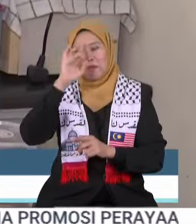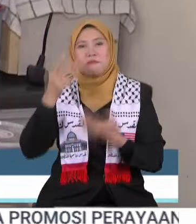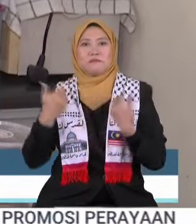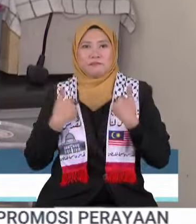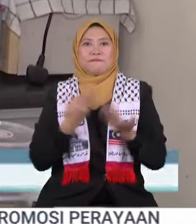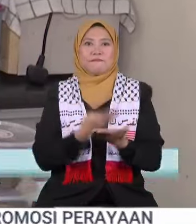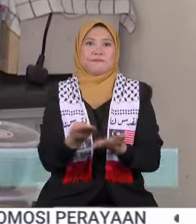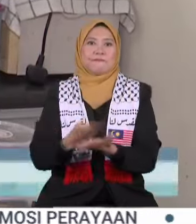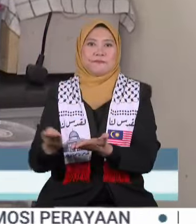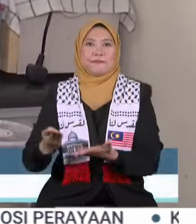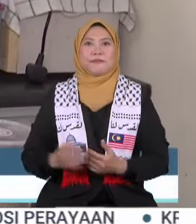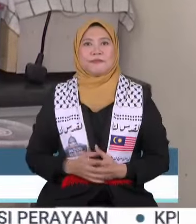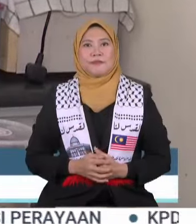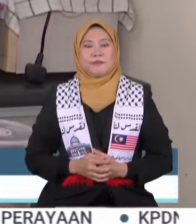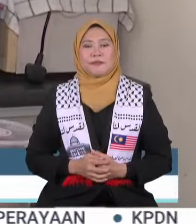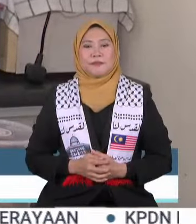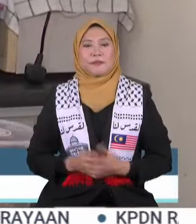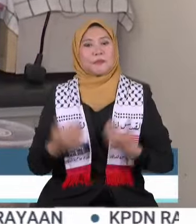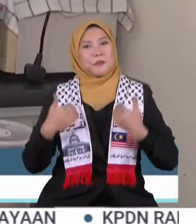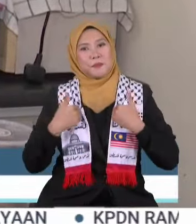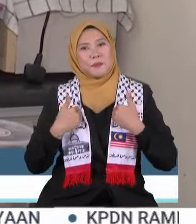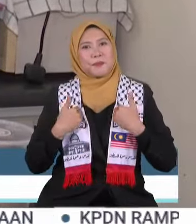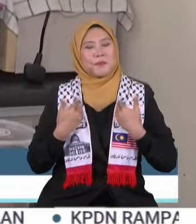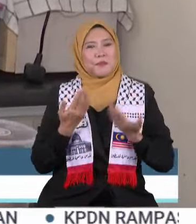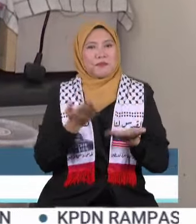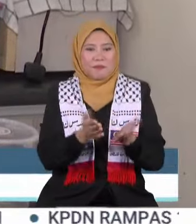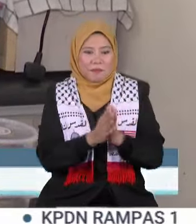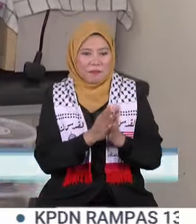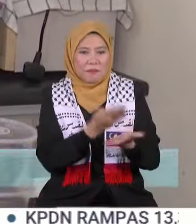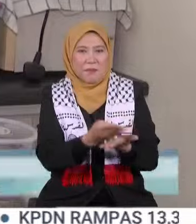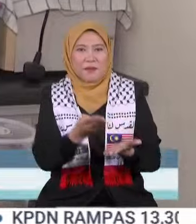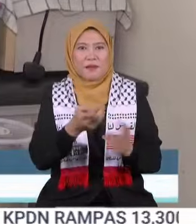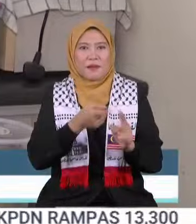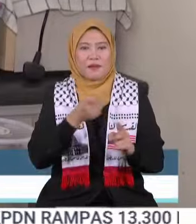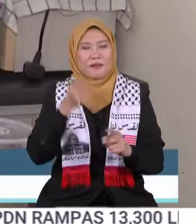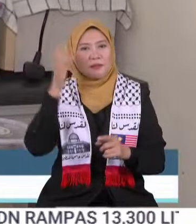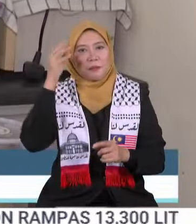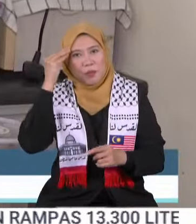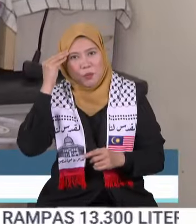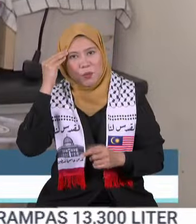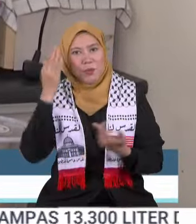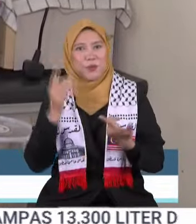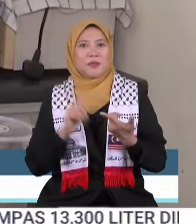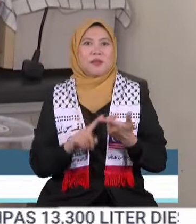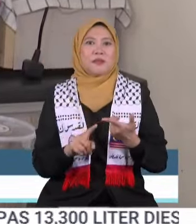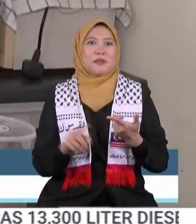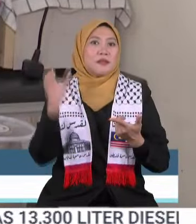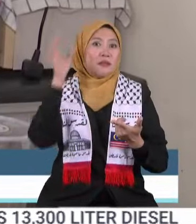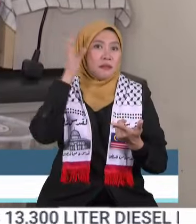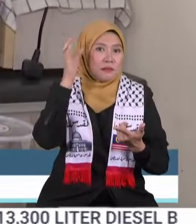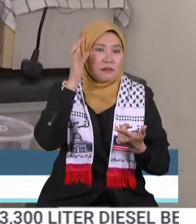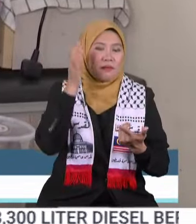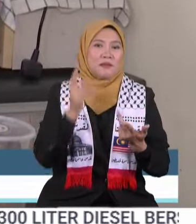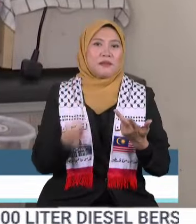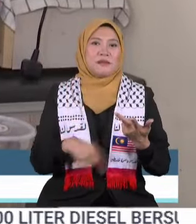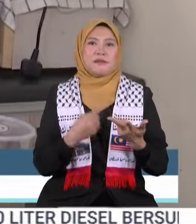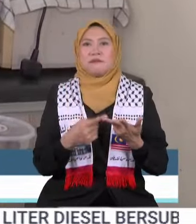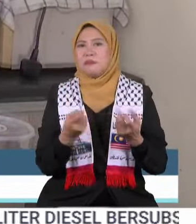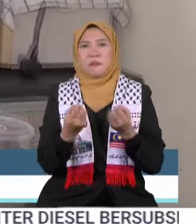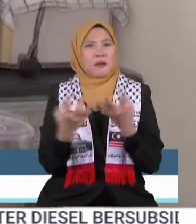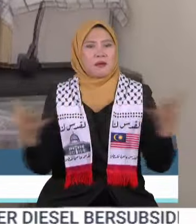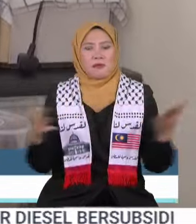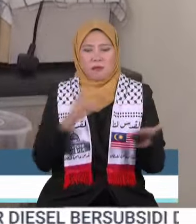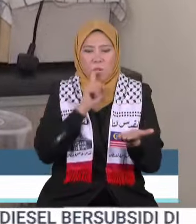rezekilah. Sebab apa? Ada permintaan dari kawan-kawan Melayu, ada permintaan dari kawan-kawan yang berbangsa Cina. Dapat